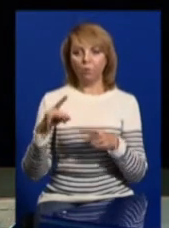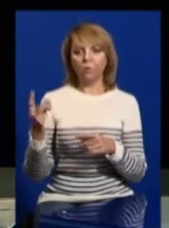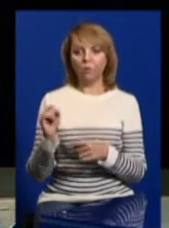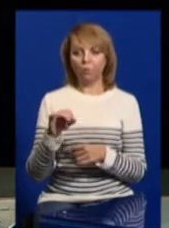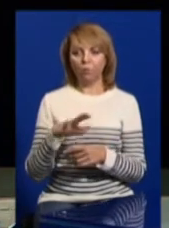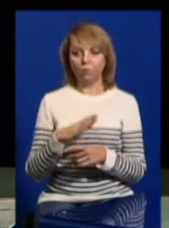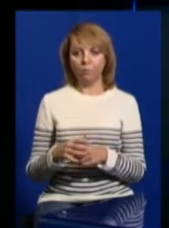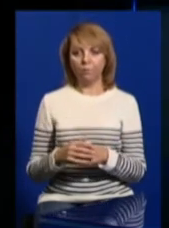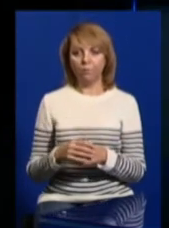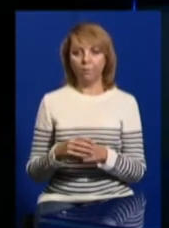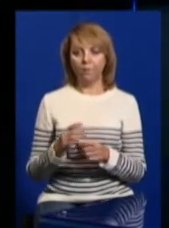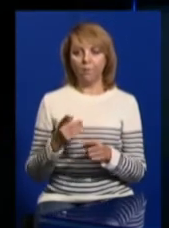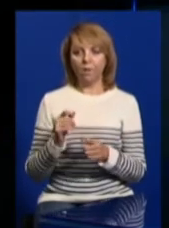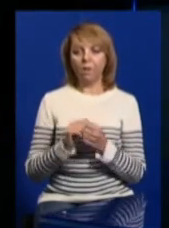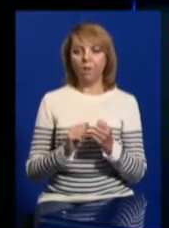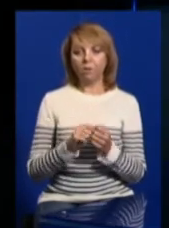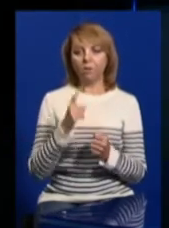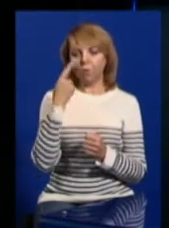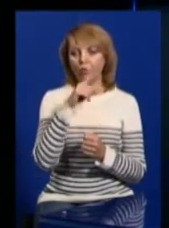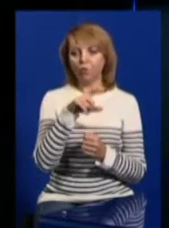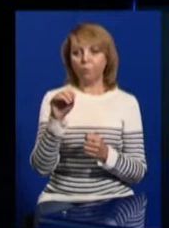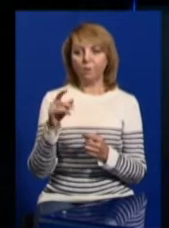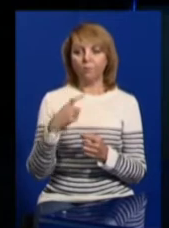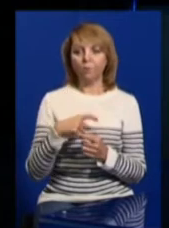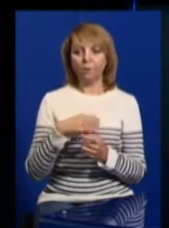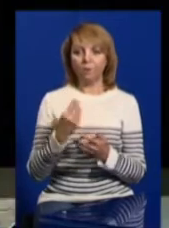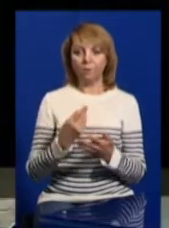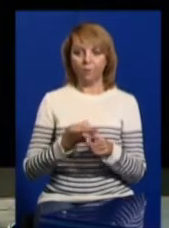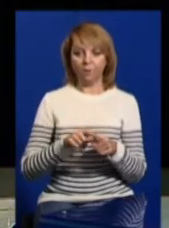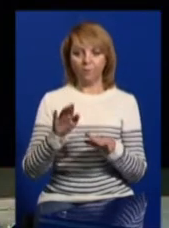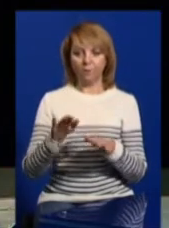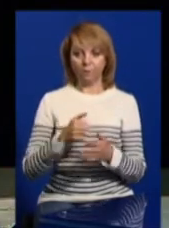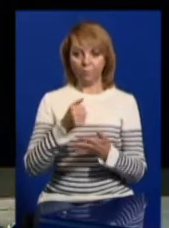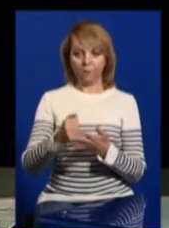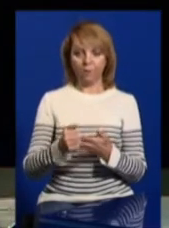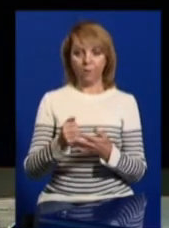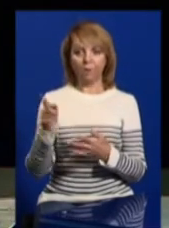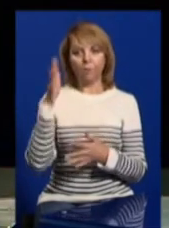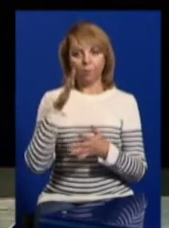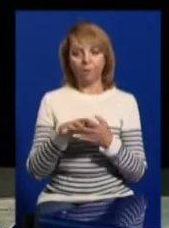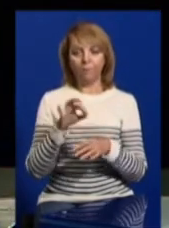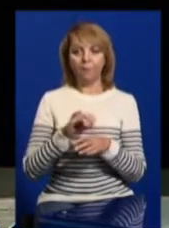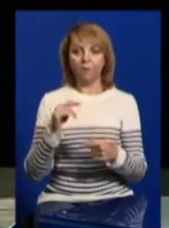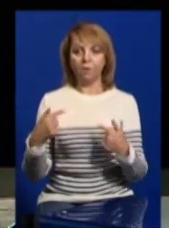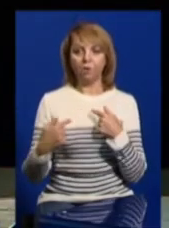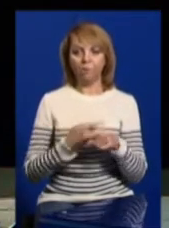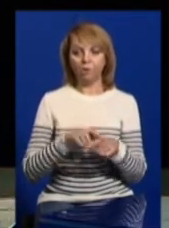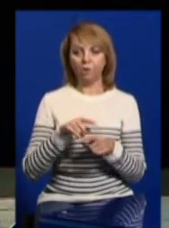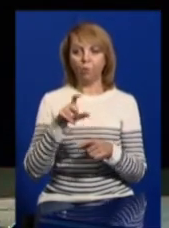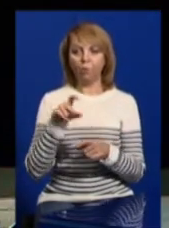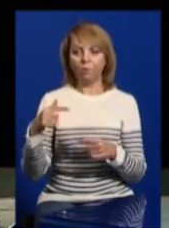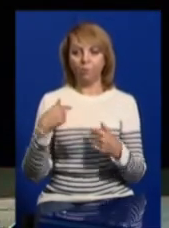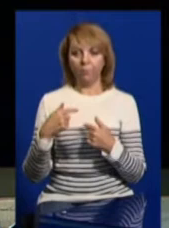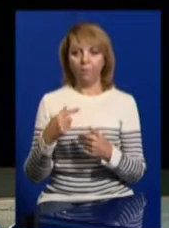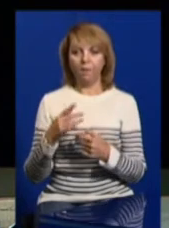може зробити. Коли кожна особа себе на це місце поставить, вона зрозуміє біль і страждання цих потерпілих. І